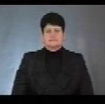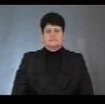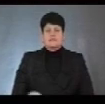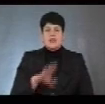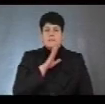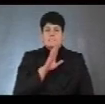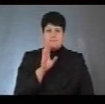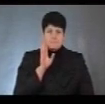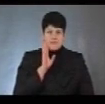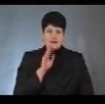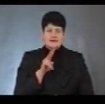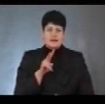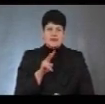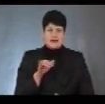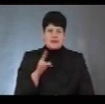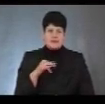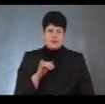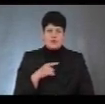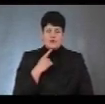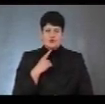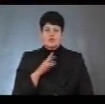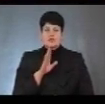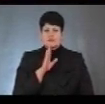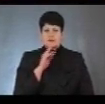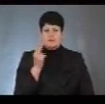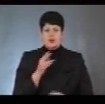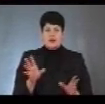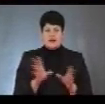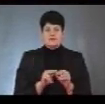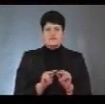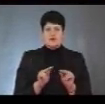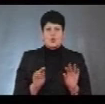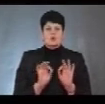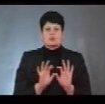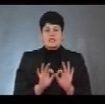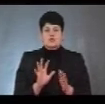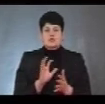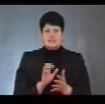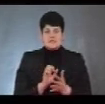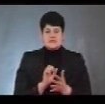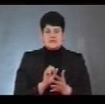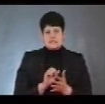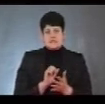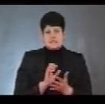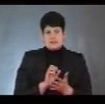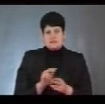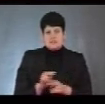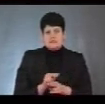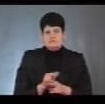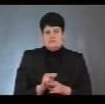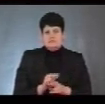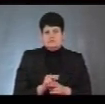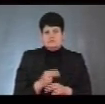Мати Лідії Наталія Олійни каже, що дівчина створює картини разом із вчителькою. Розповідає, що заняття є терапією для доньки.